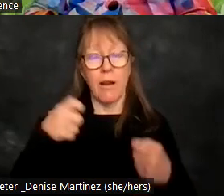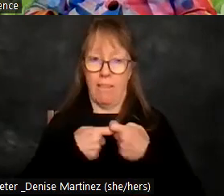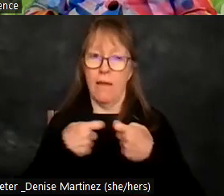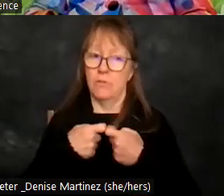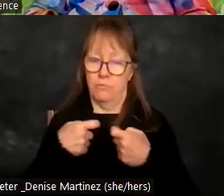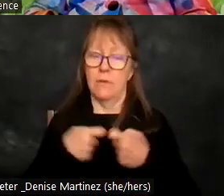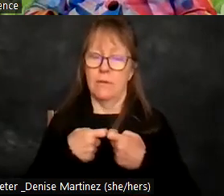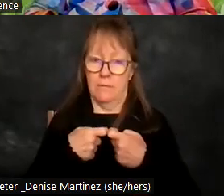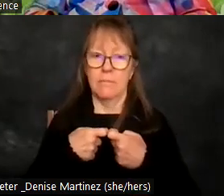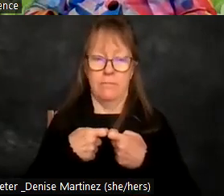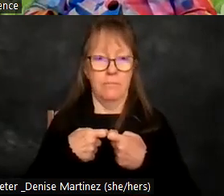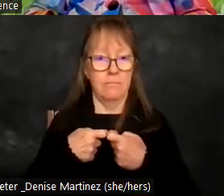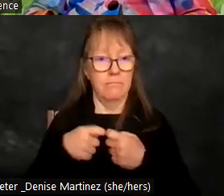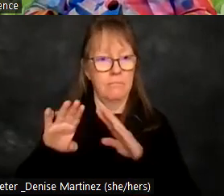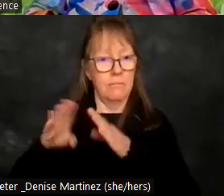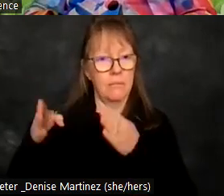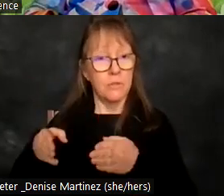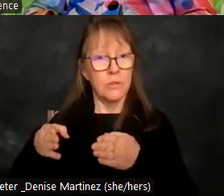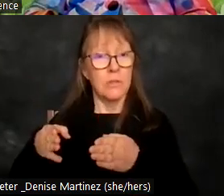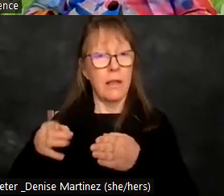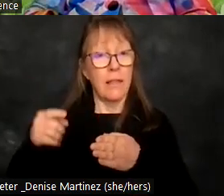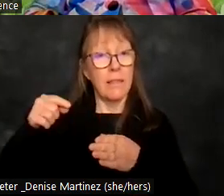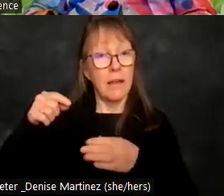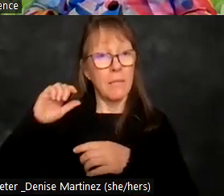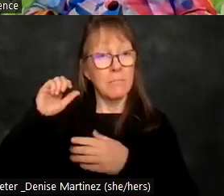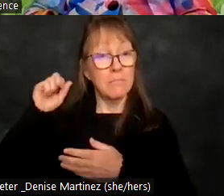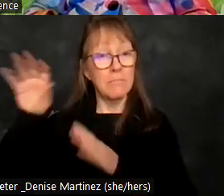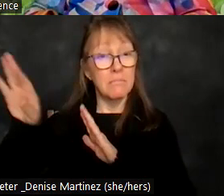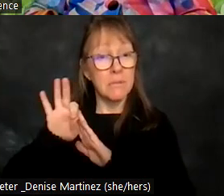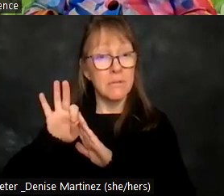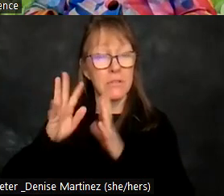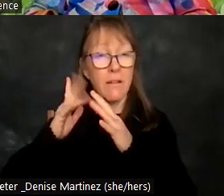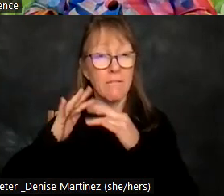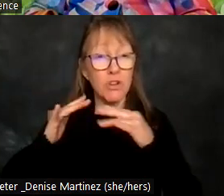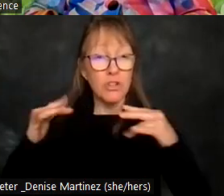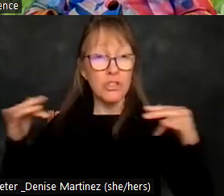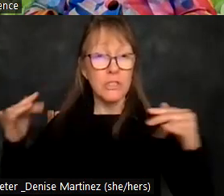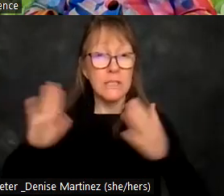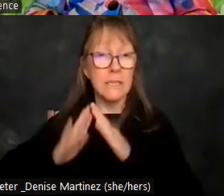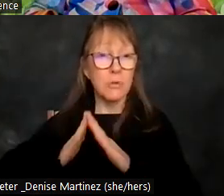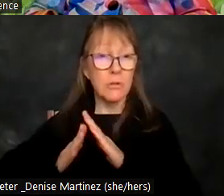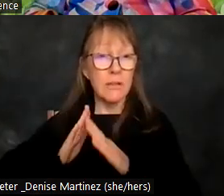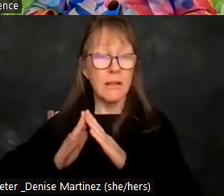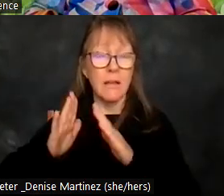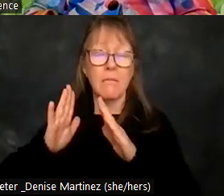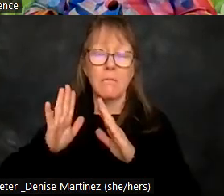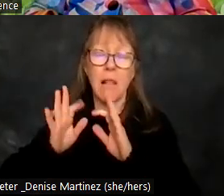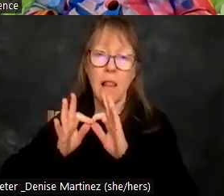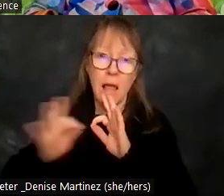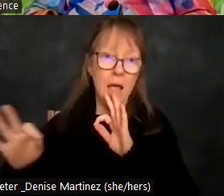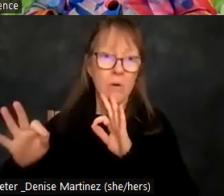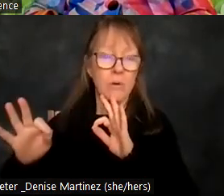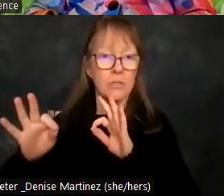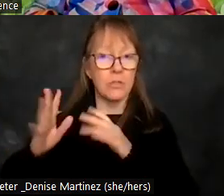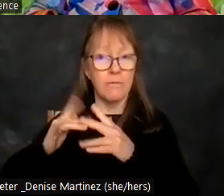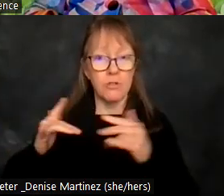qui est pour avec électrique. Ça gagne pour avec différents types de communautés qui gagnent